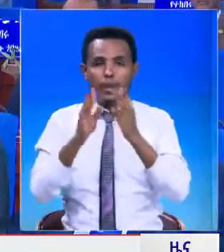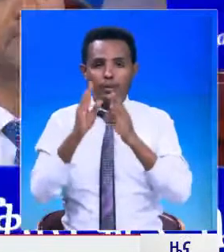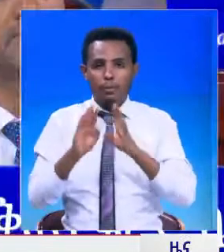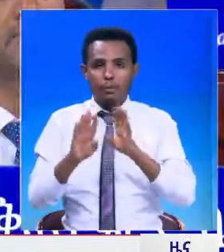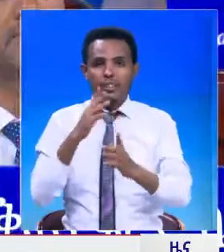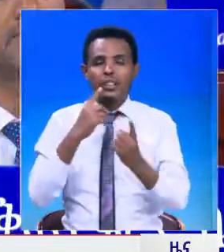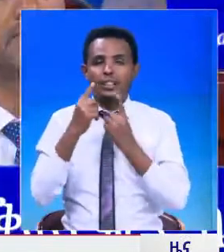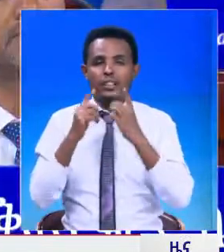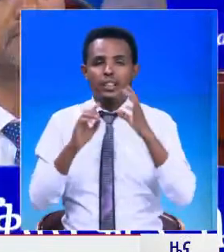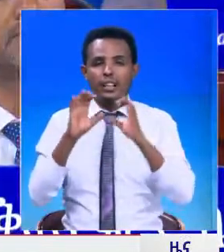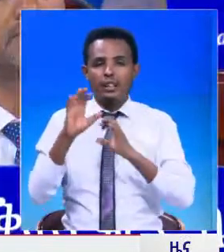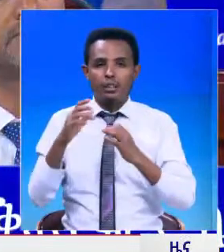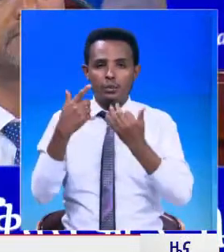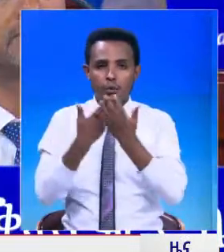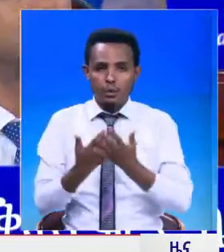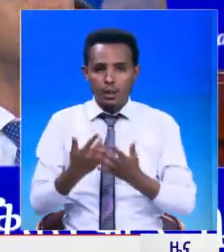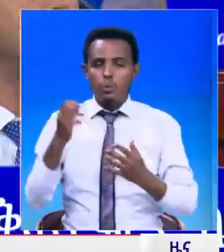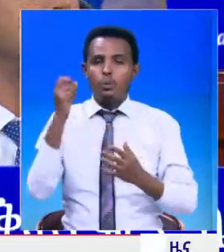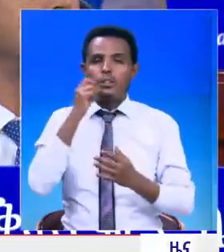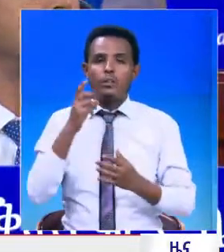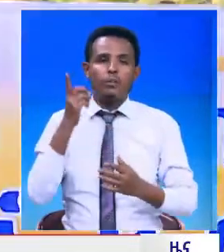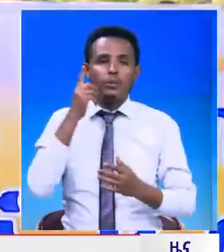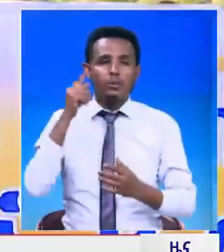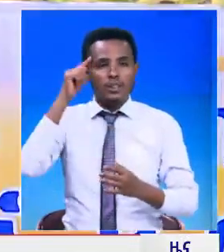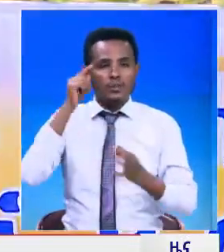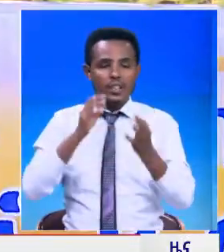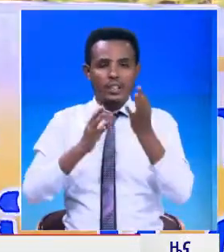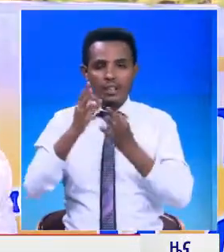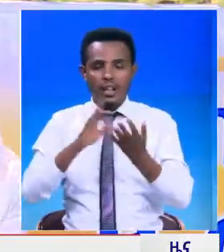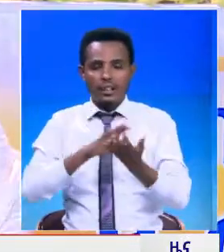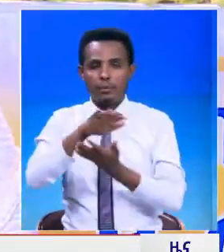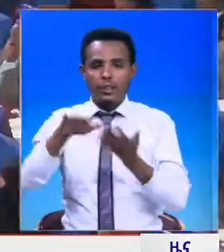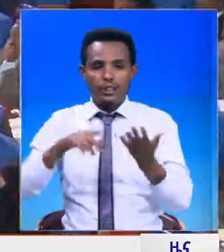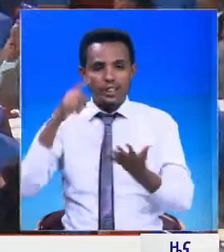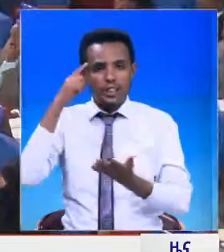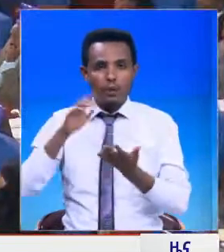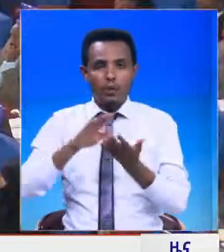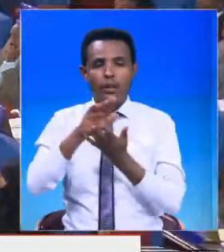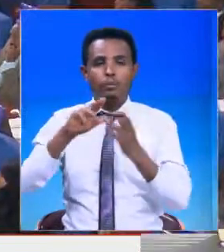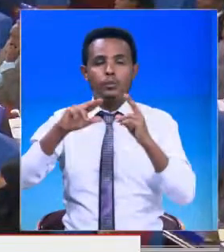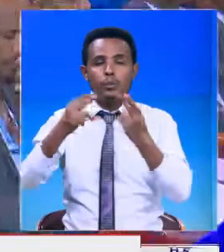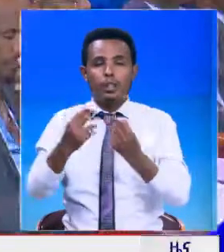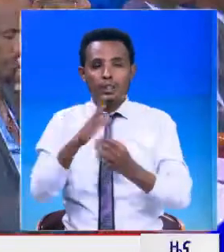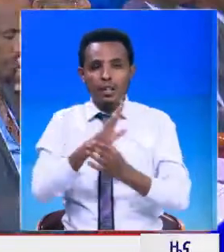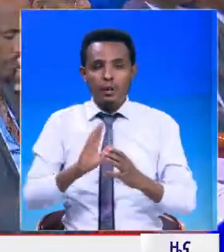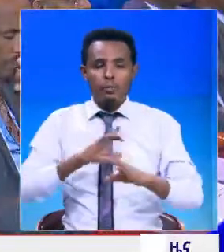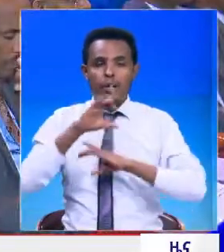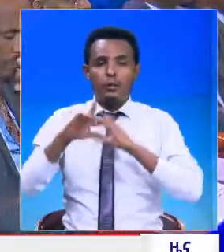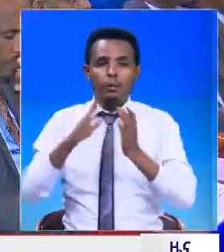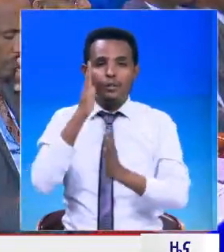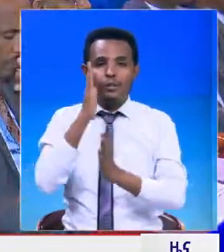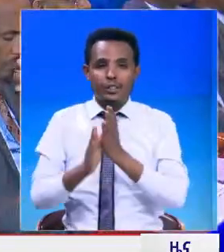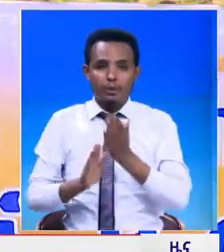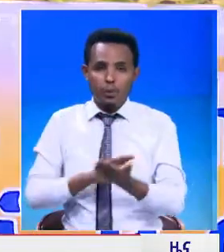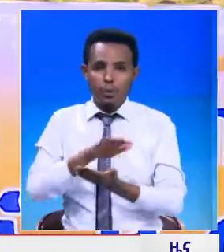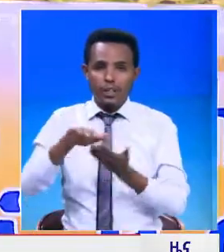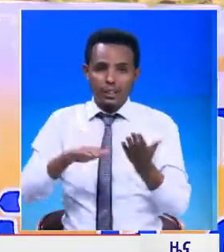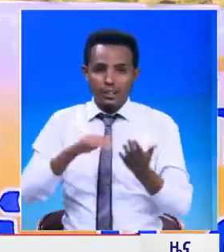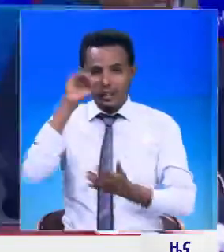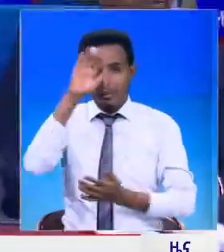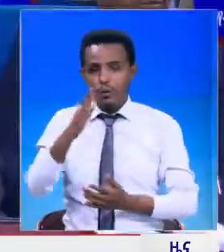ያደረጉት የምክር ቤቱ አፈ ጉባኤ ወይዘሮ ፋንቱ ተስፋዬ እንደገለጹት አሸባሪው የትግራይ ወራሪ ቡድን በክልሉ ላይ በፈጸመው ወረራ የደረሱ የሰብአዊና